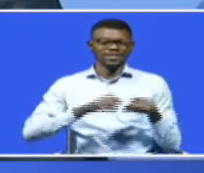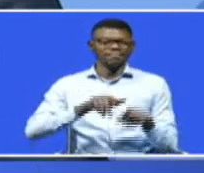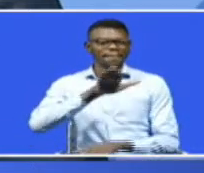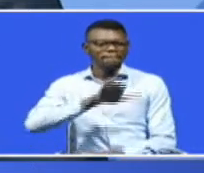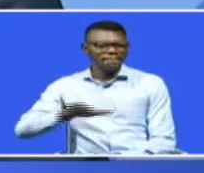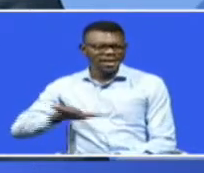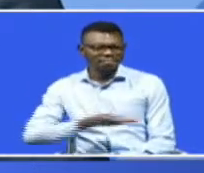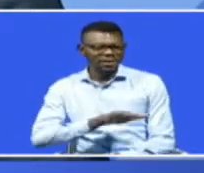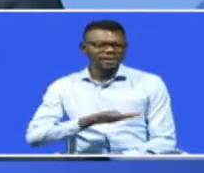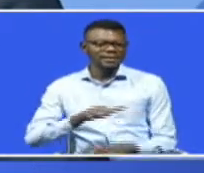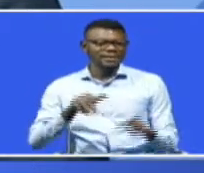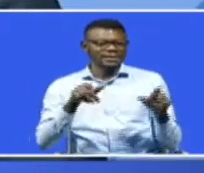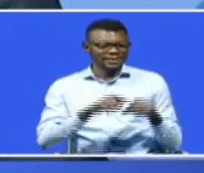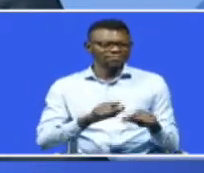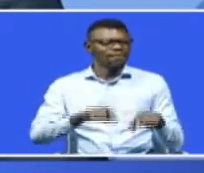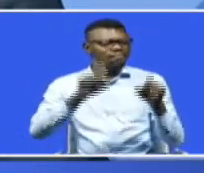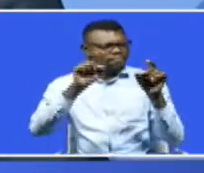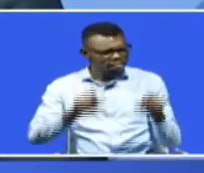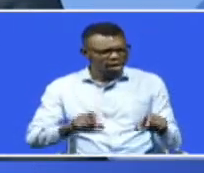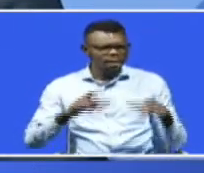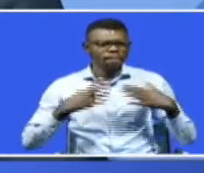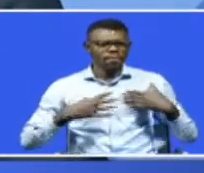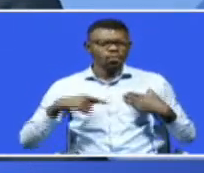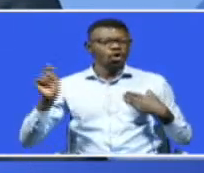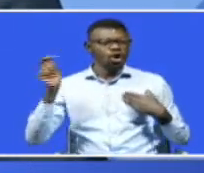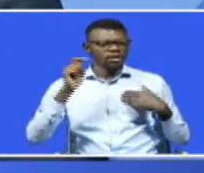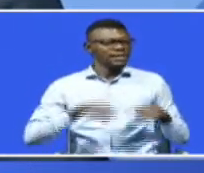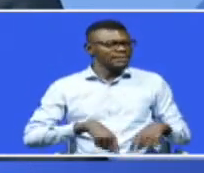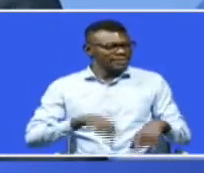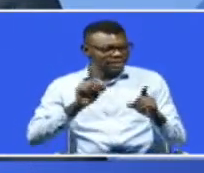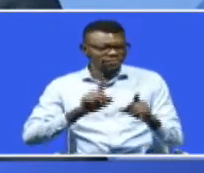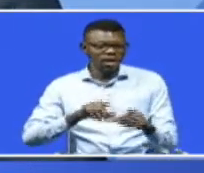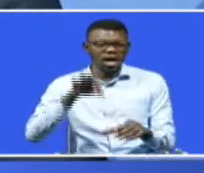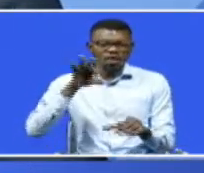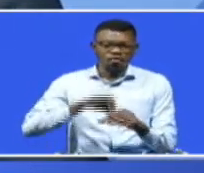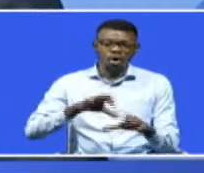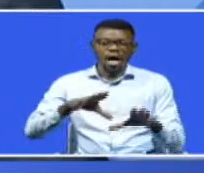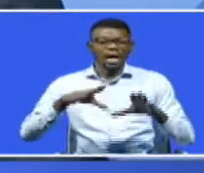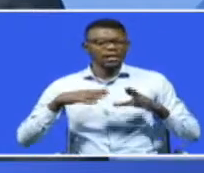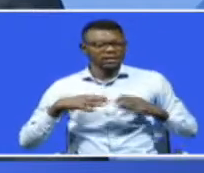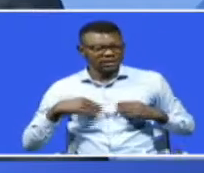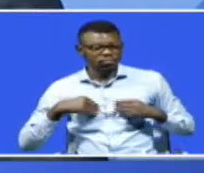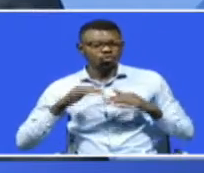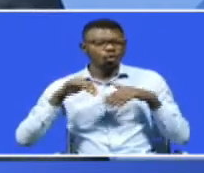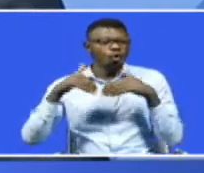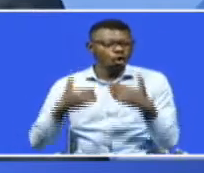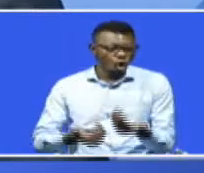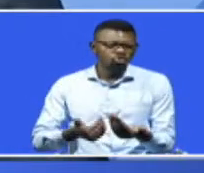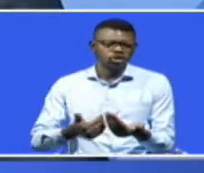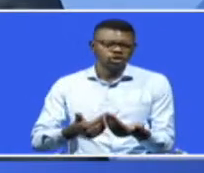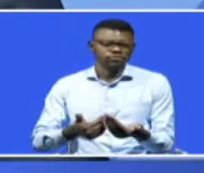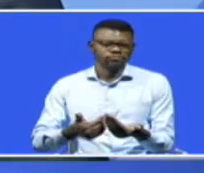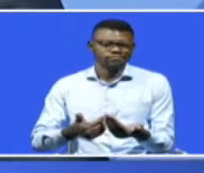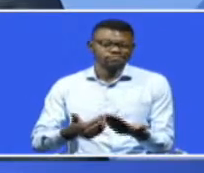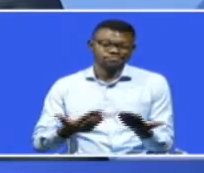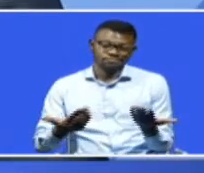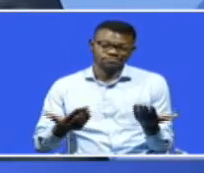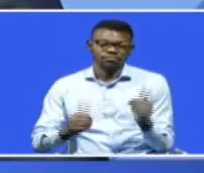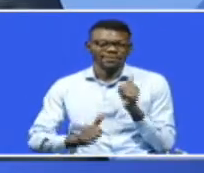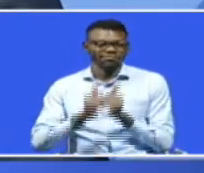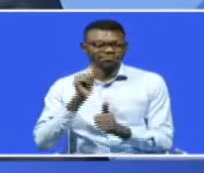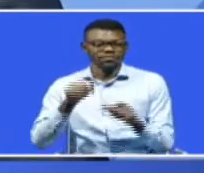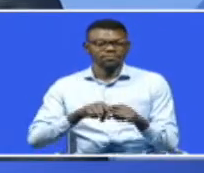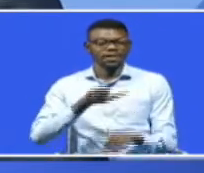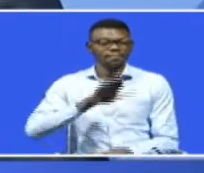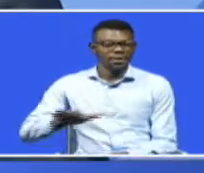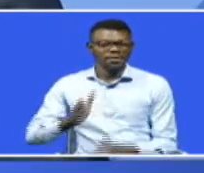na kwamba ni sharti wa Kenya wenyewe waidhinishe au wapinge pendekezo hilo. Hata hivyo, huku bunge likijiandaa kwa kikao